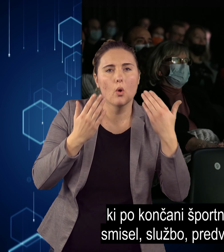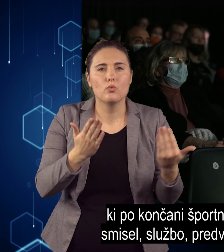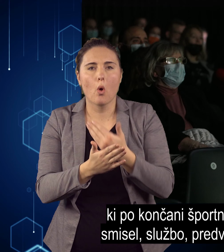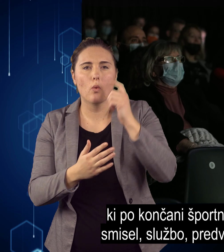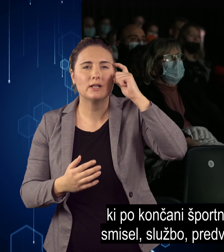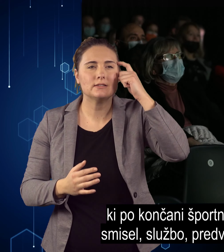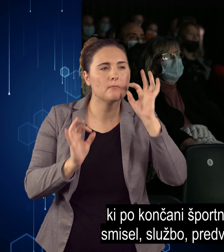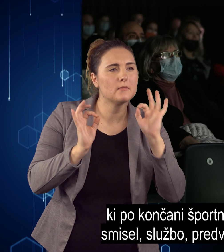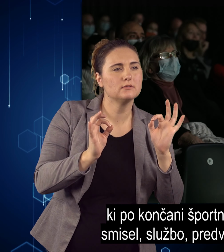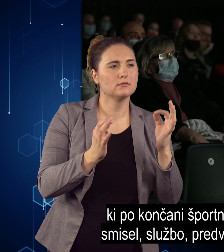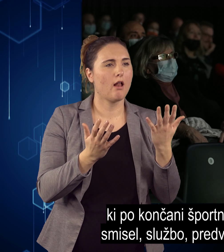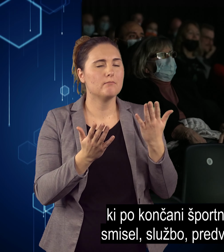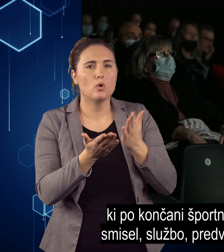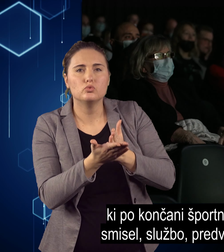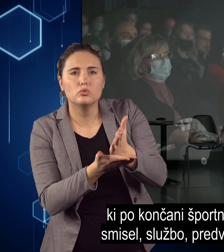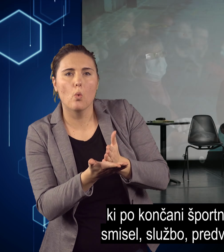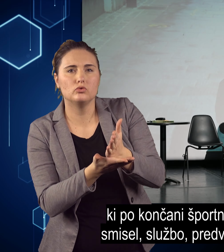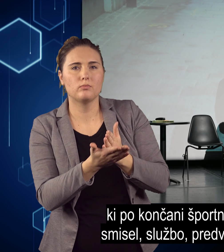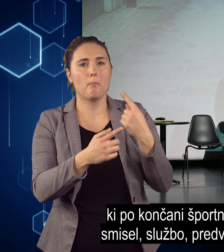predvsem pa ljubezen.